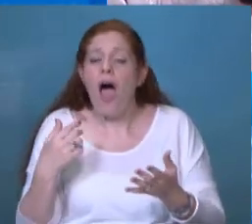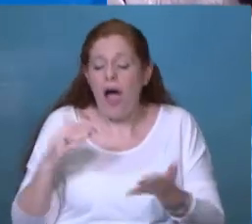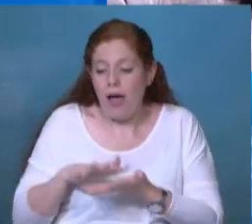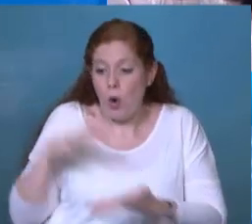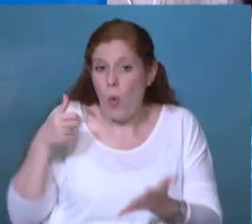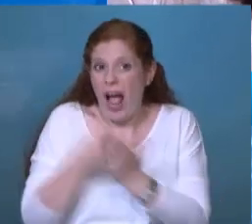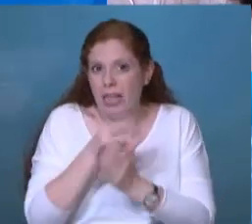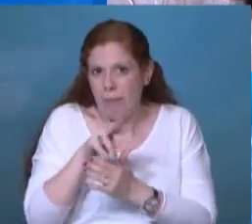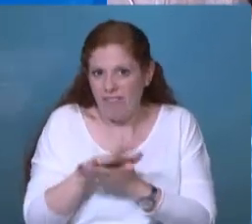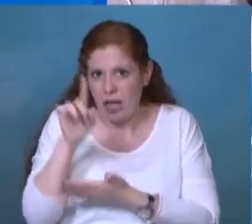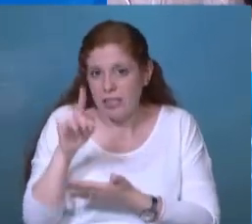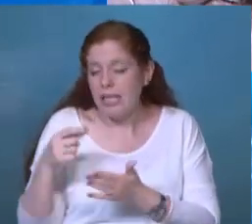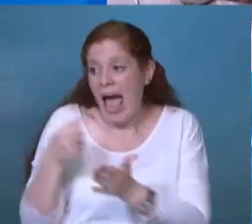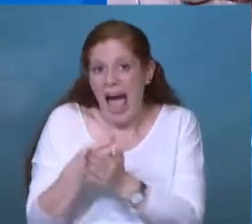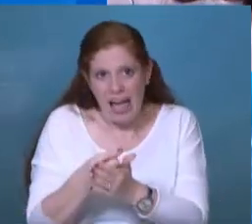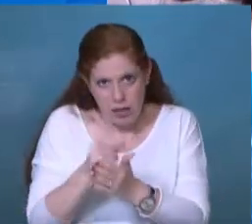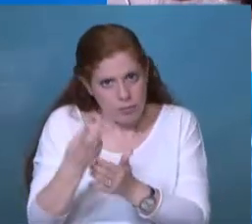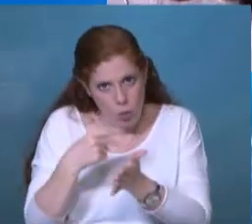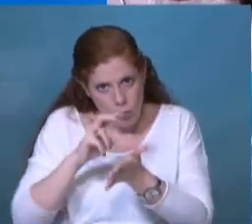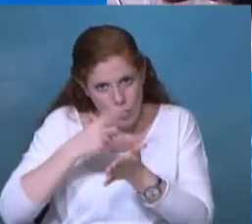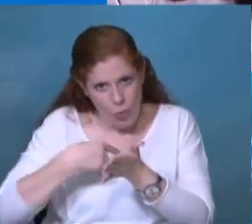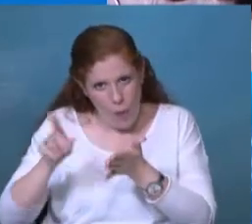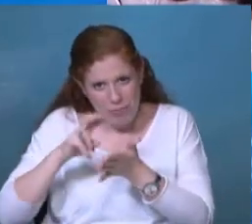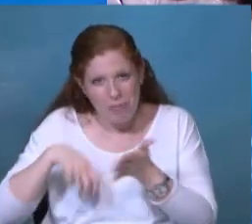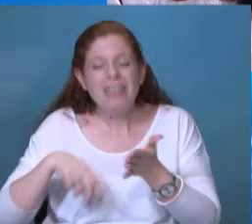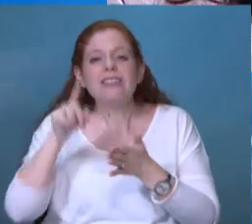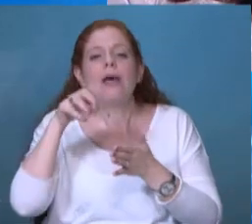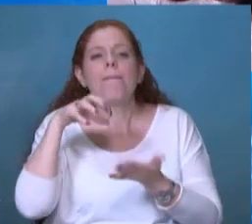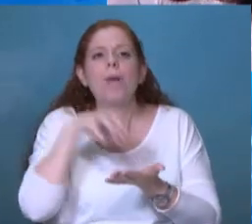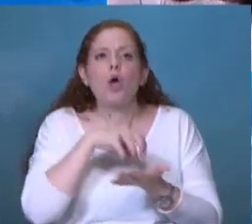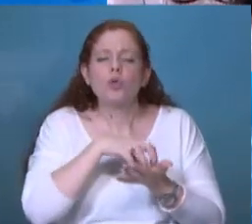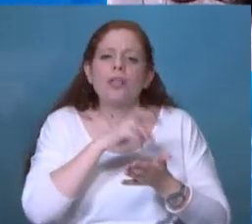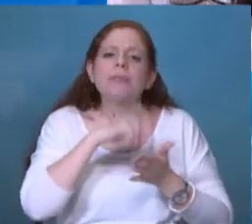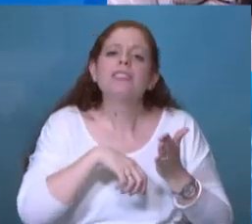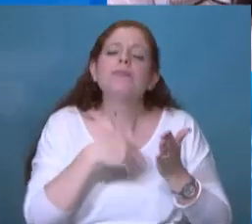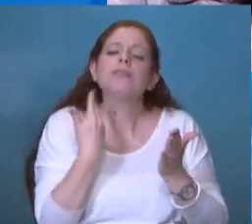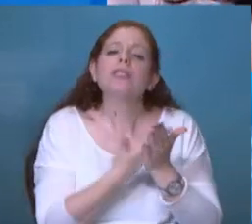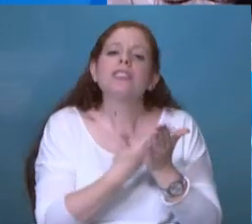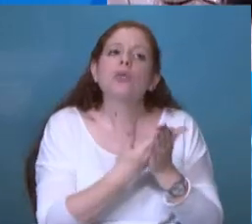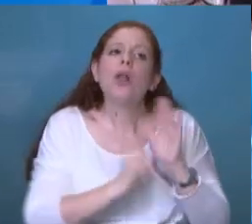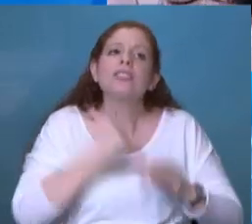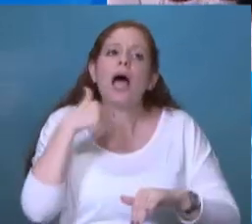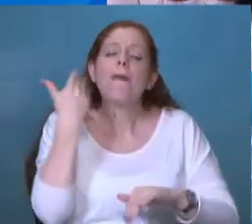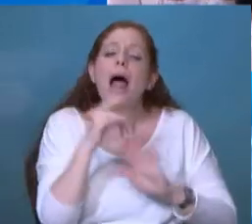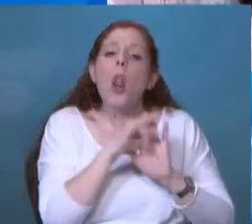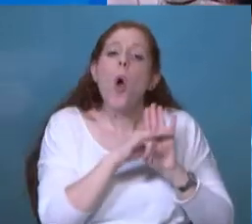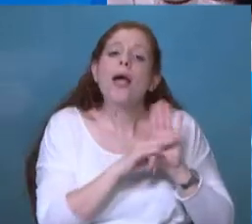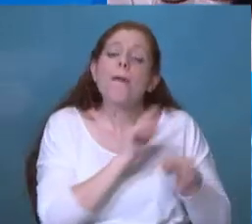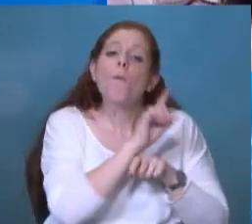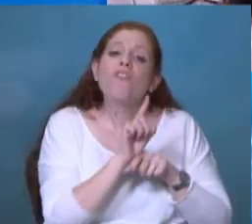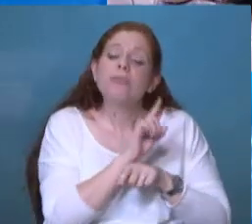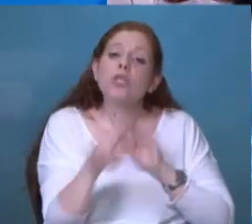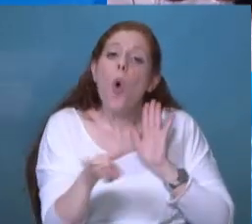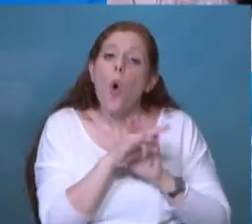2011, עד אז הם היו פטורות ממס. ברשות המיסים יציעו לשר האוצר הבא לחוקק באופן זמני חוק